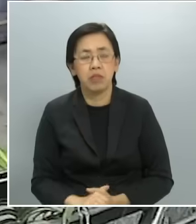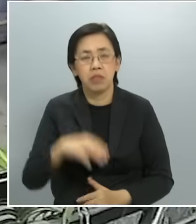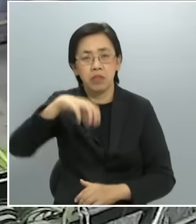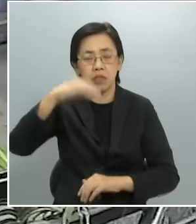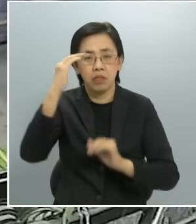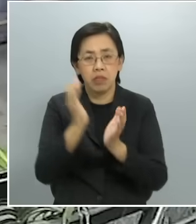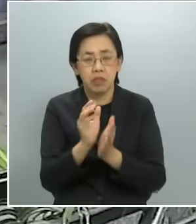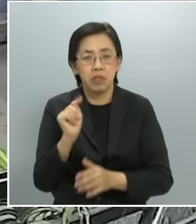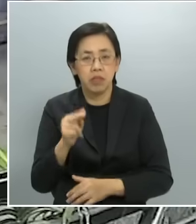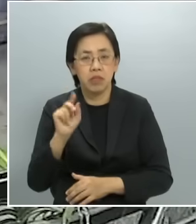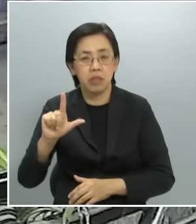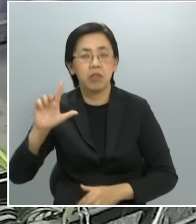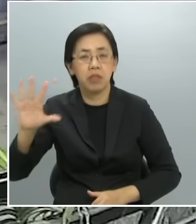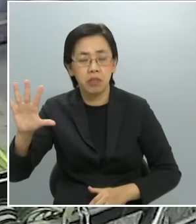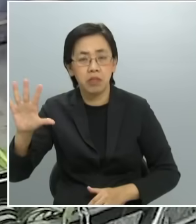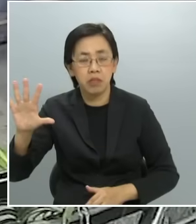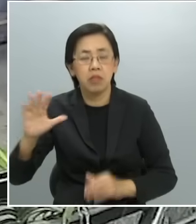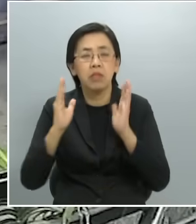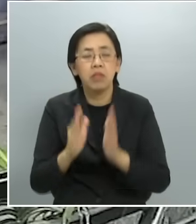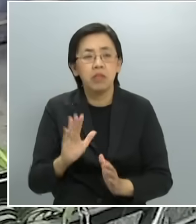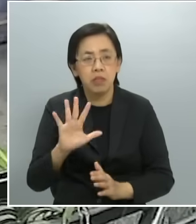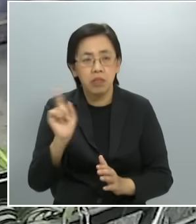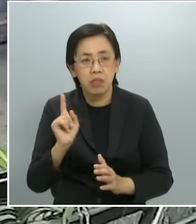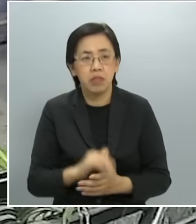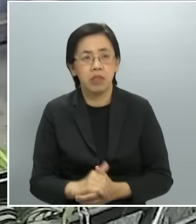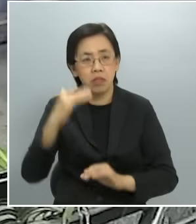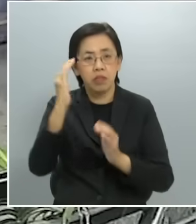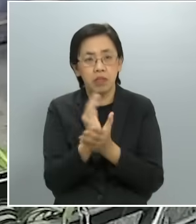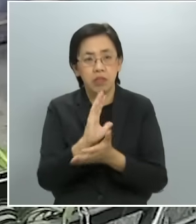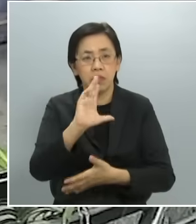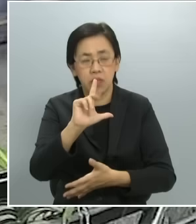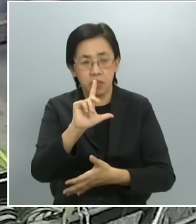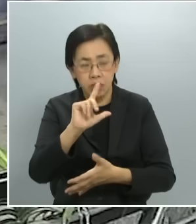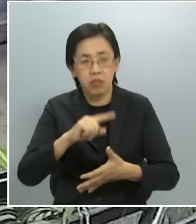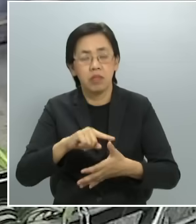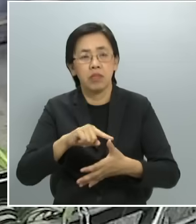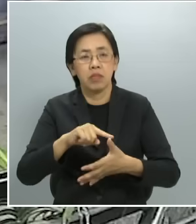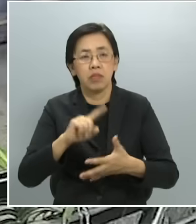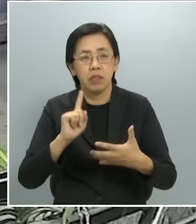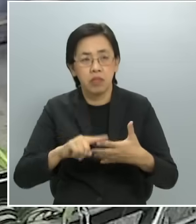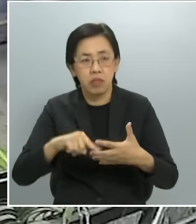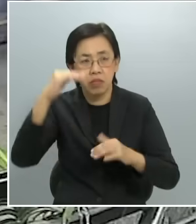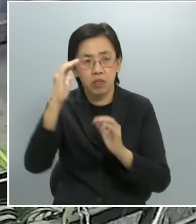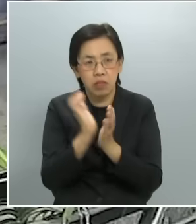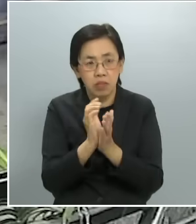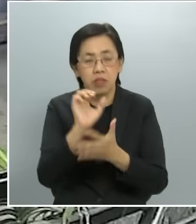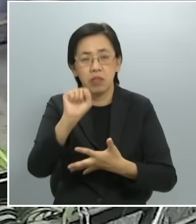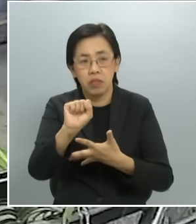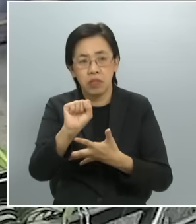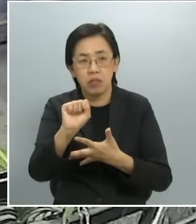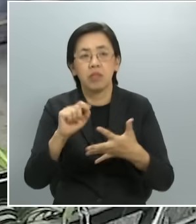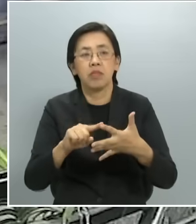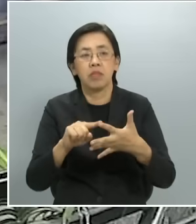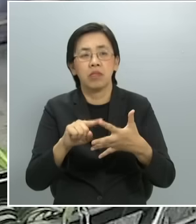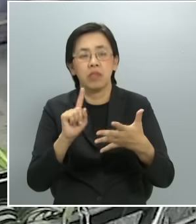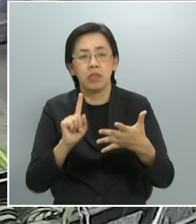บังคับการทางหลวง 5 5นายครับก็คือดาบตำรวจธนาณัติวุฒิยากรดาบตำรวจศราวุธเชียงทอง